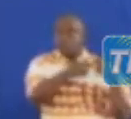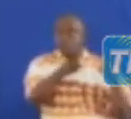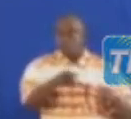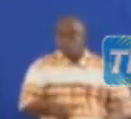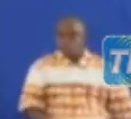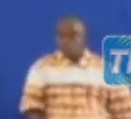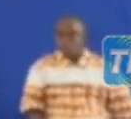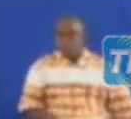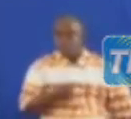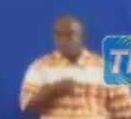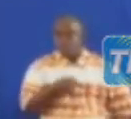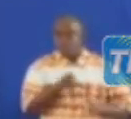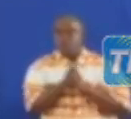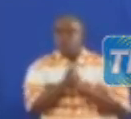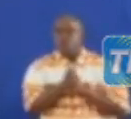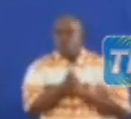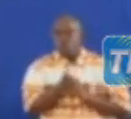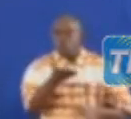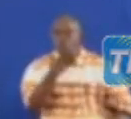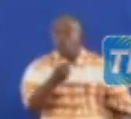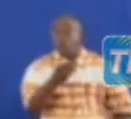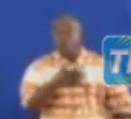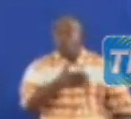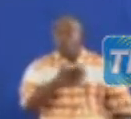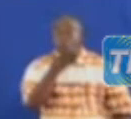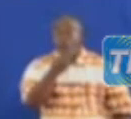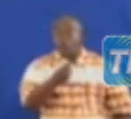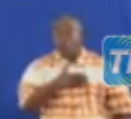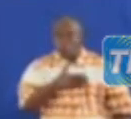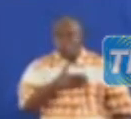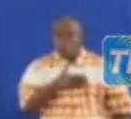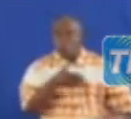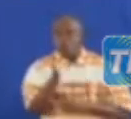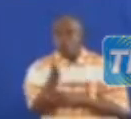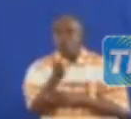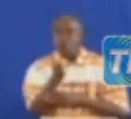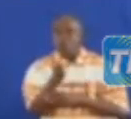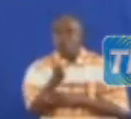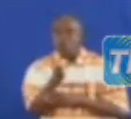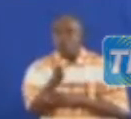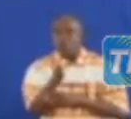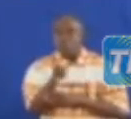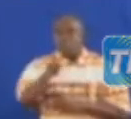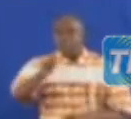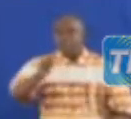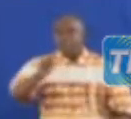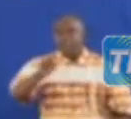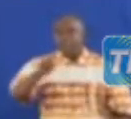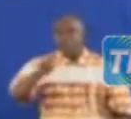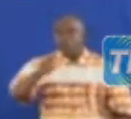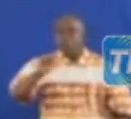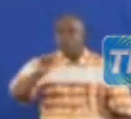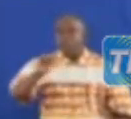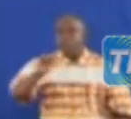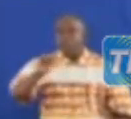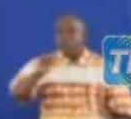yangu. Ninamshukuru sana mume wangu mpenzi, Balozi Mbelo wa Kairuki,